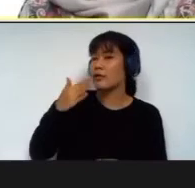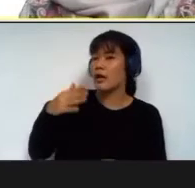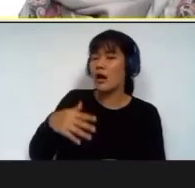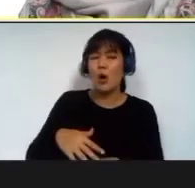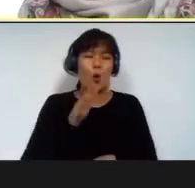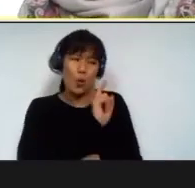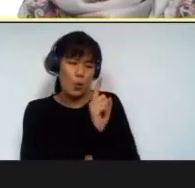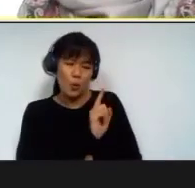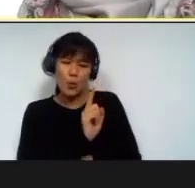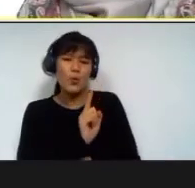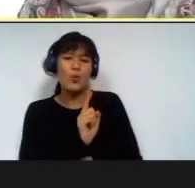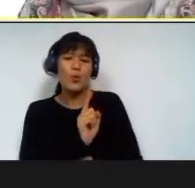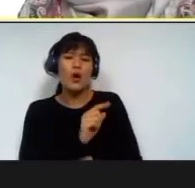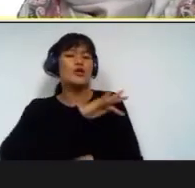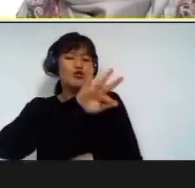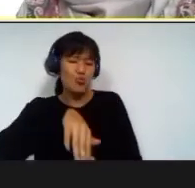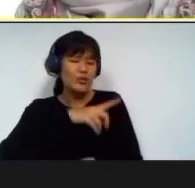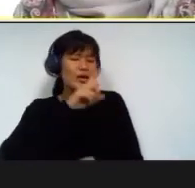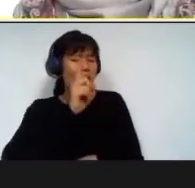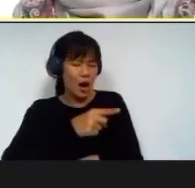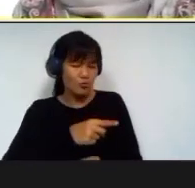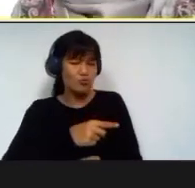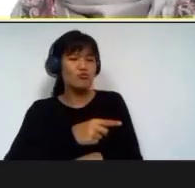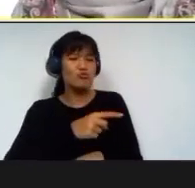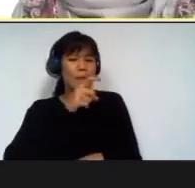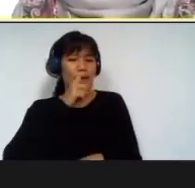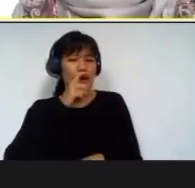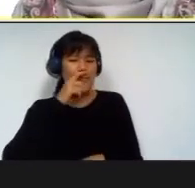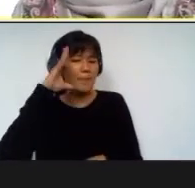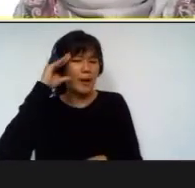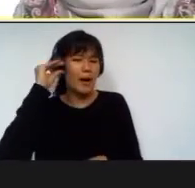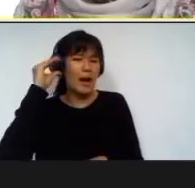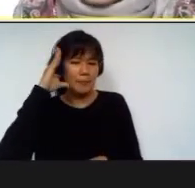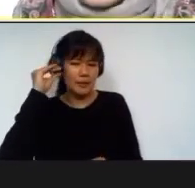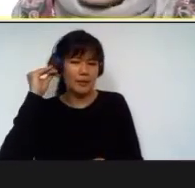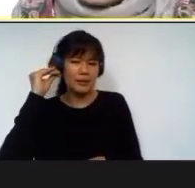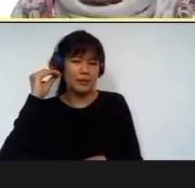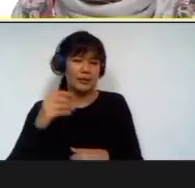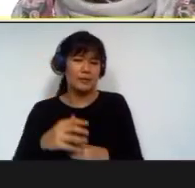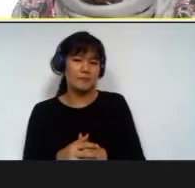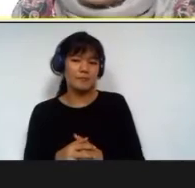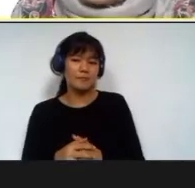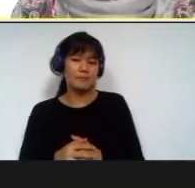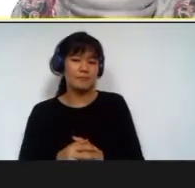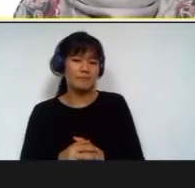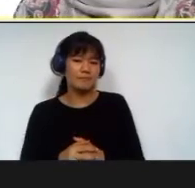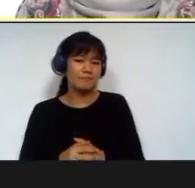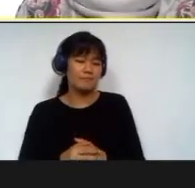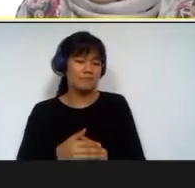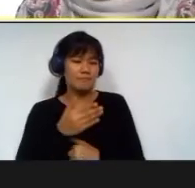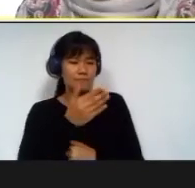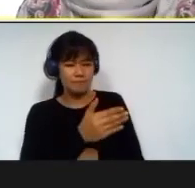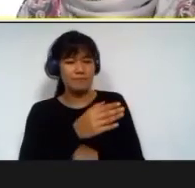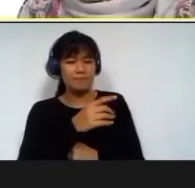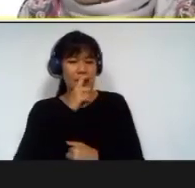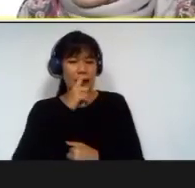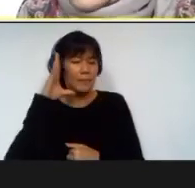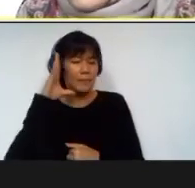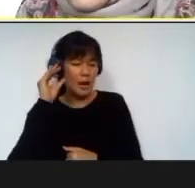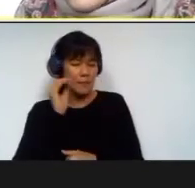enggak, semuanya harus merujuk pada pengalaman kalian pada ayah